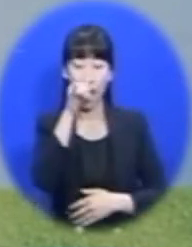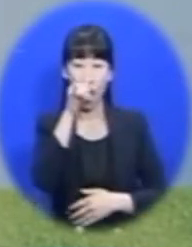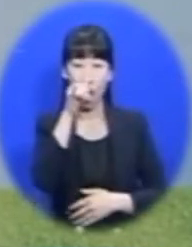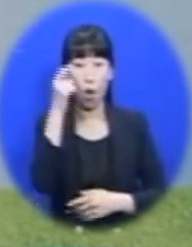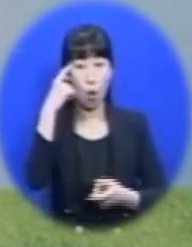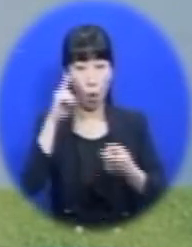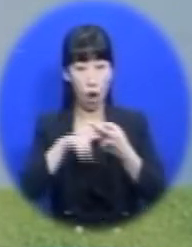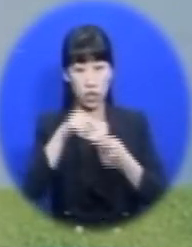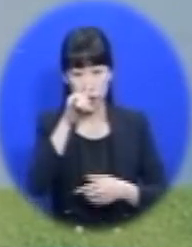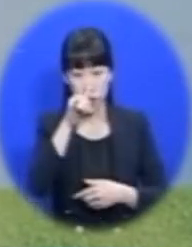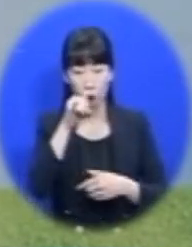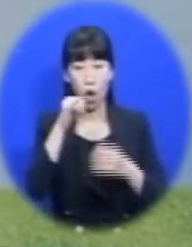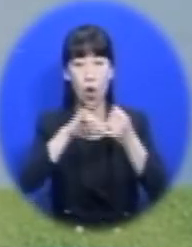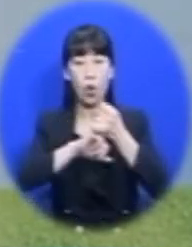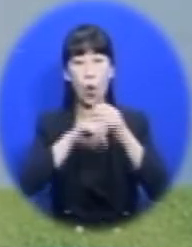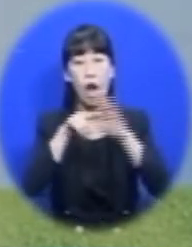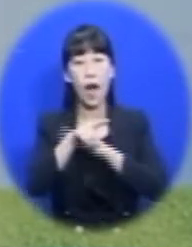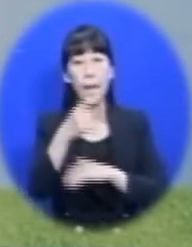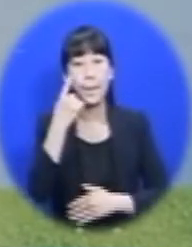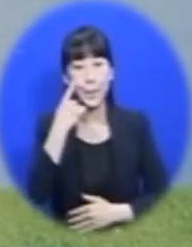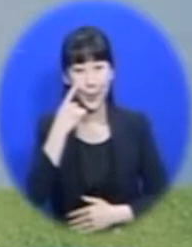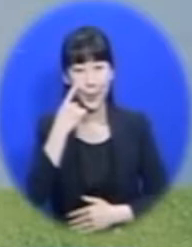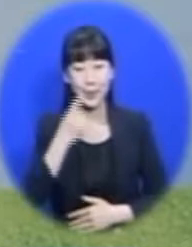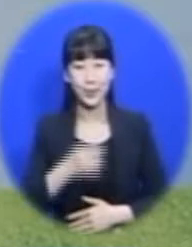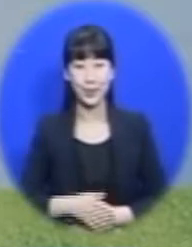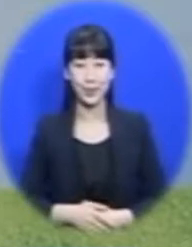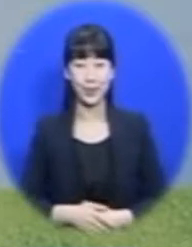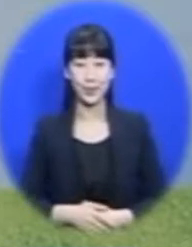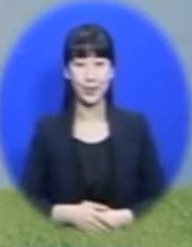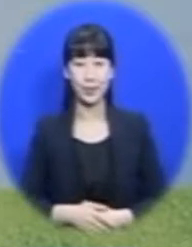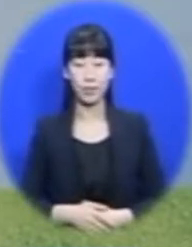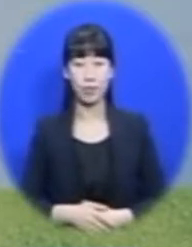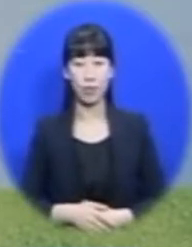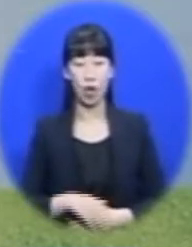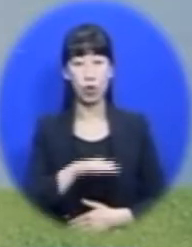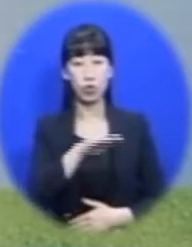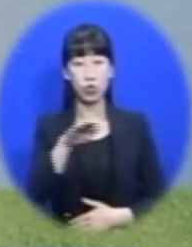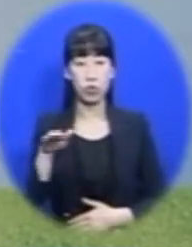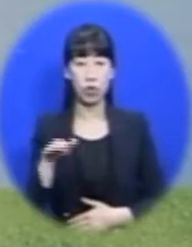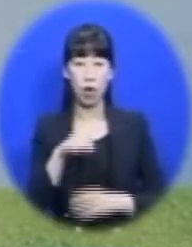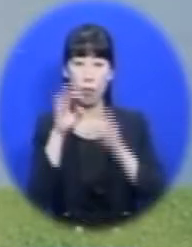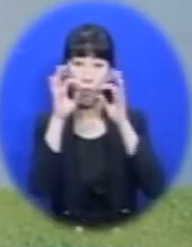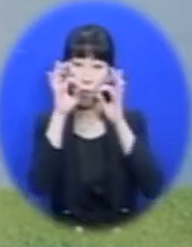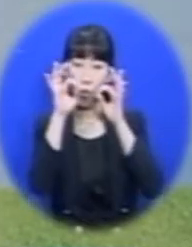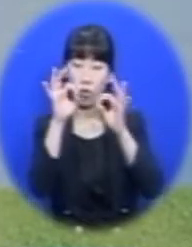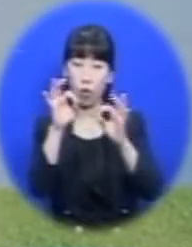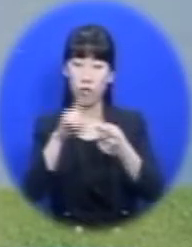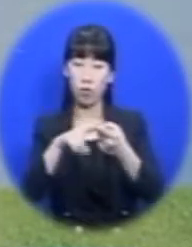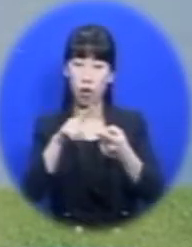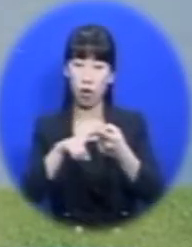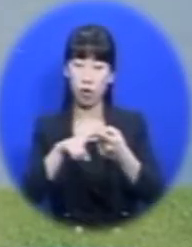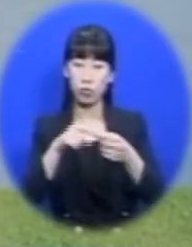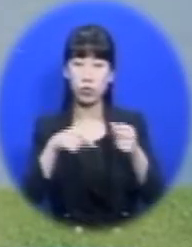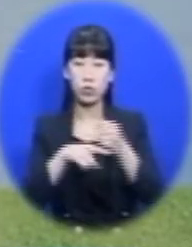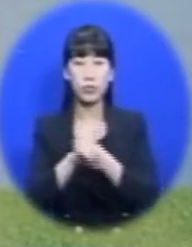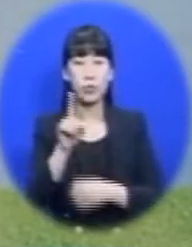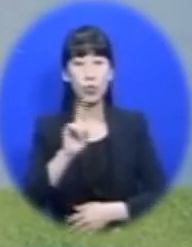꼭 가서 보시기 바랍니다. 도대체 우리가 본다는 것을 어떻게 정의해야 하죠?